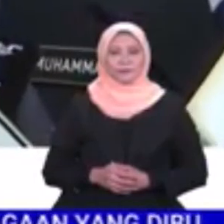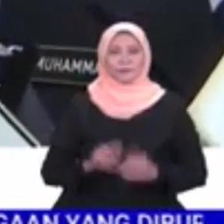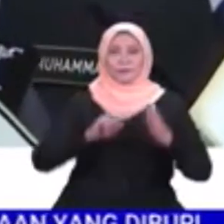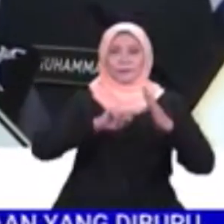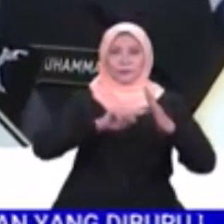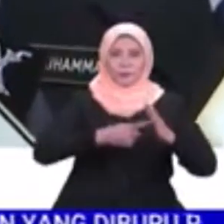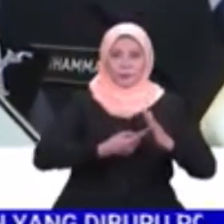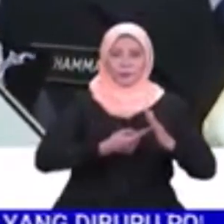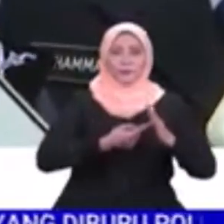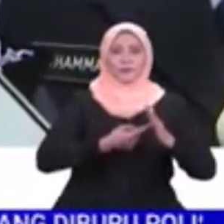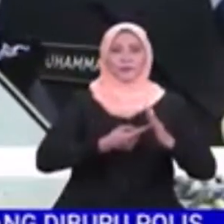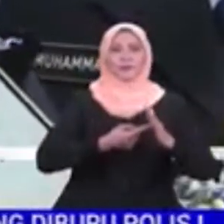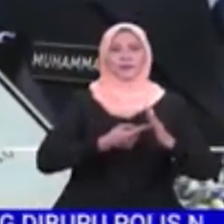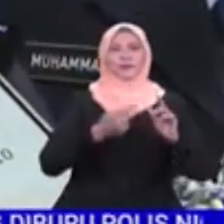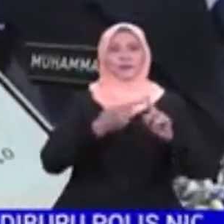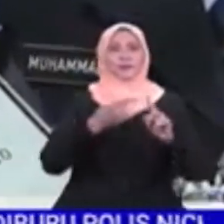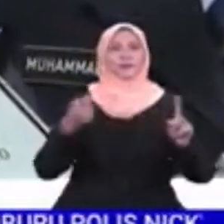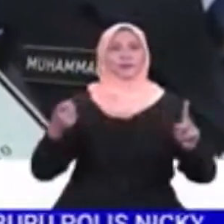Bermula dari